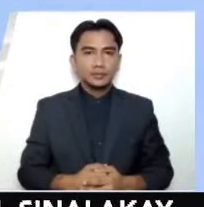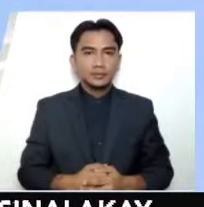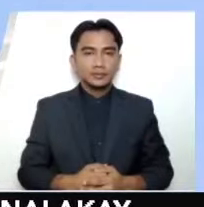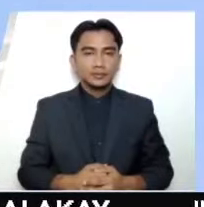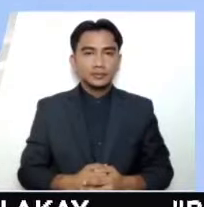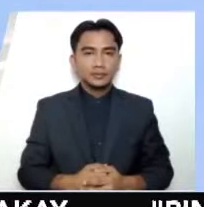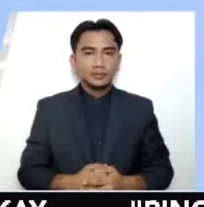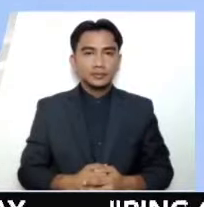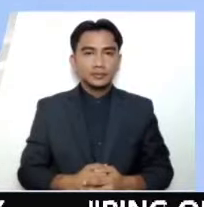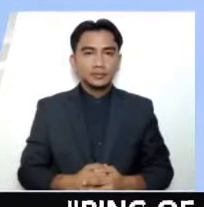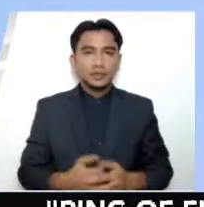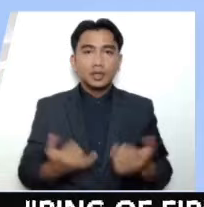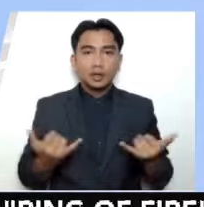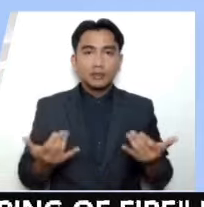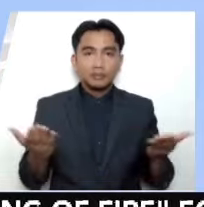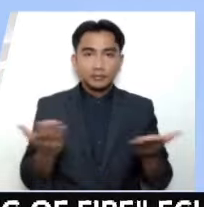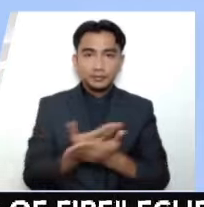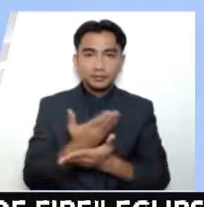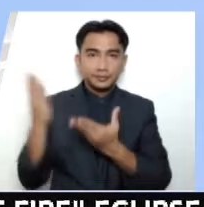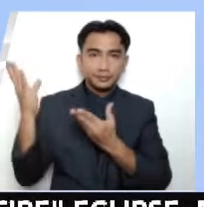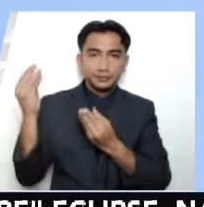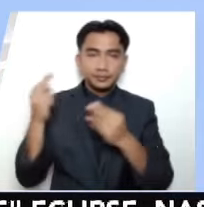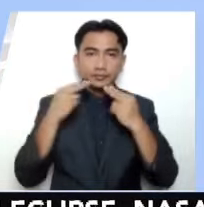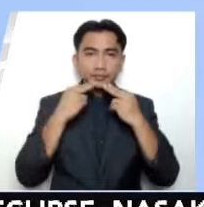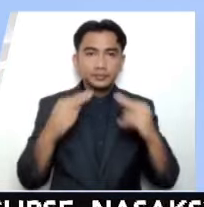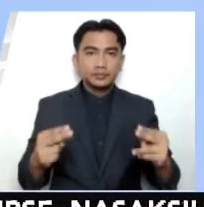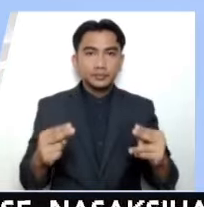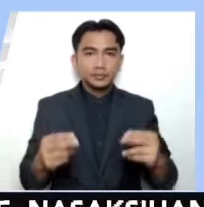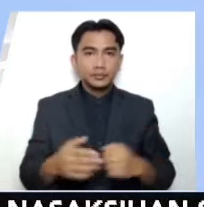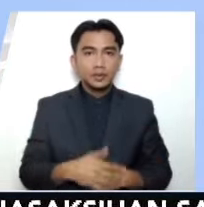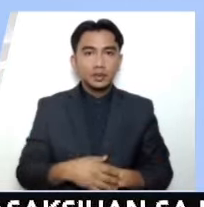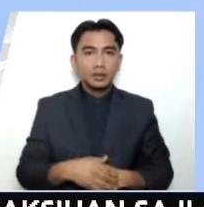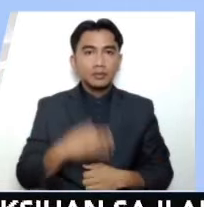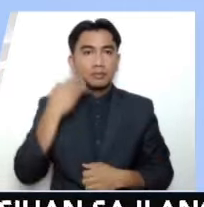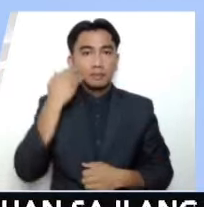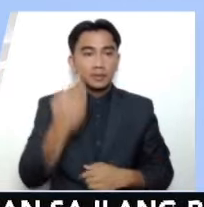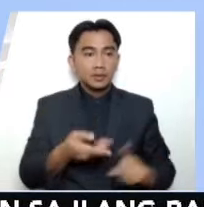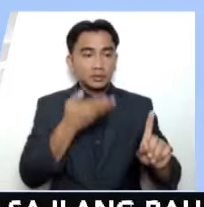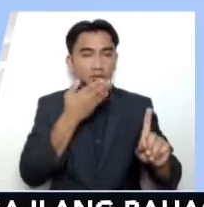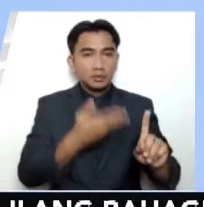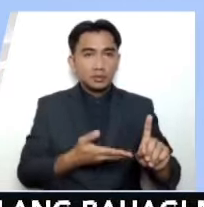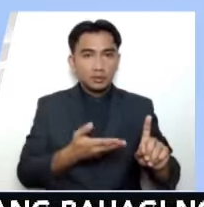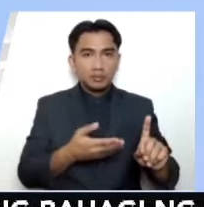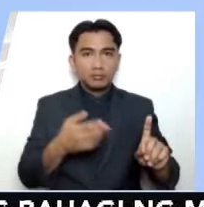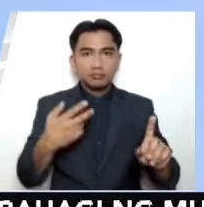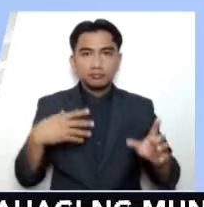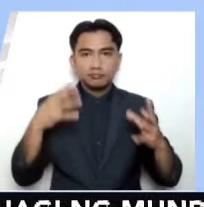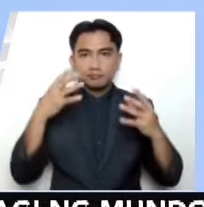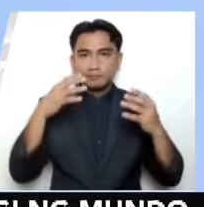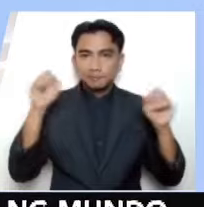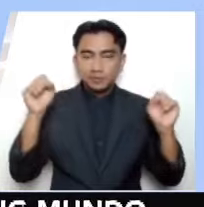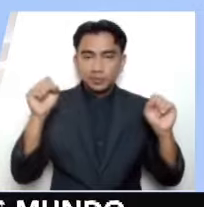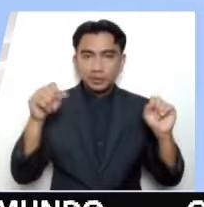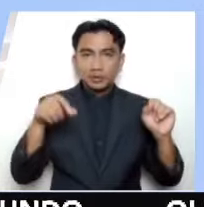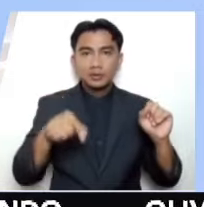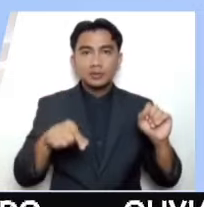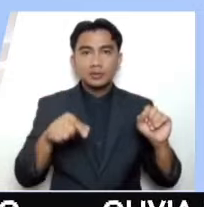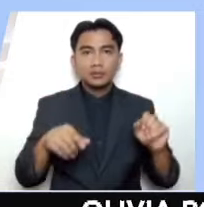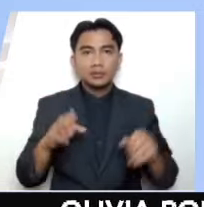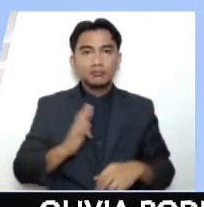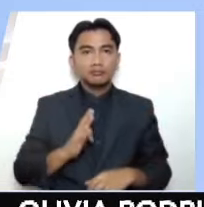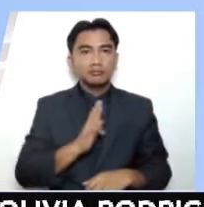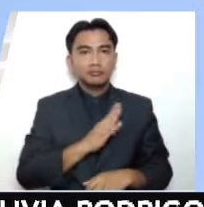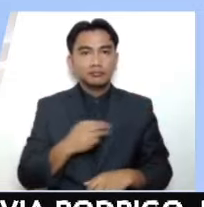Kamapasok lang na balita. Patay ang Pangulo ng Association of Barangay Captains at board member ng Sangguniang Panlalawigan ng